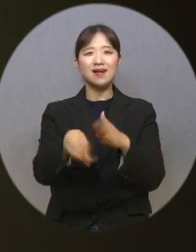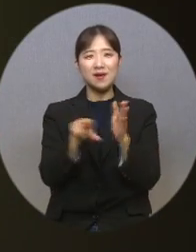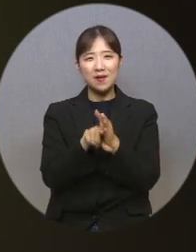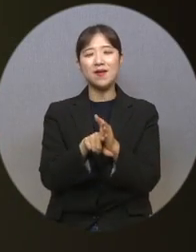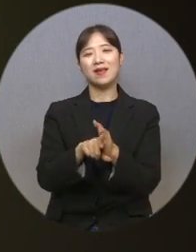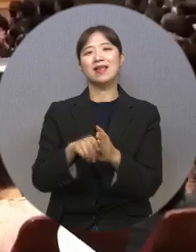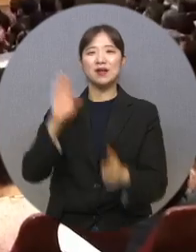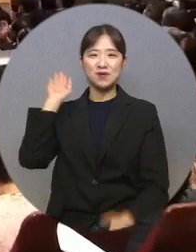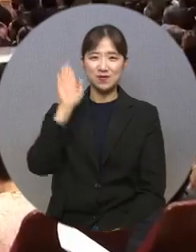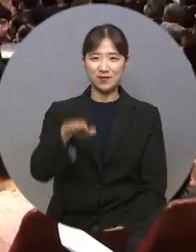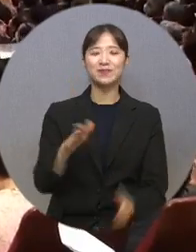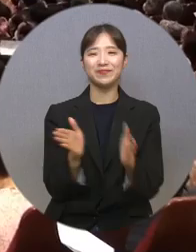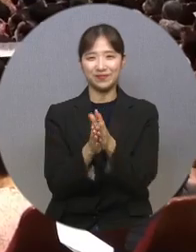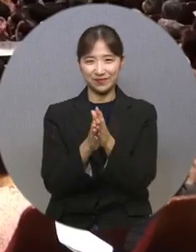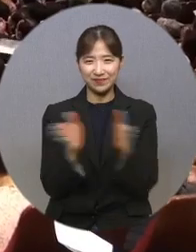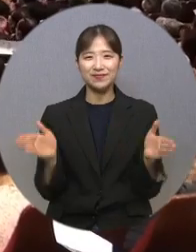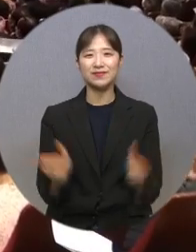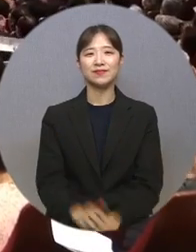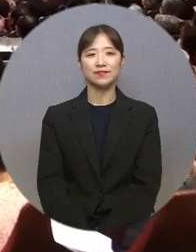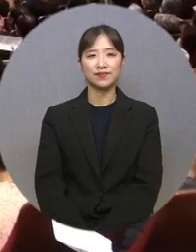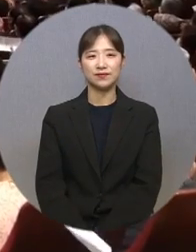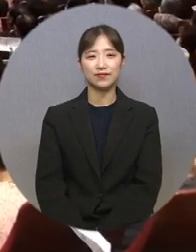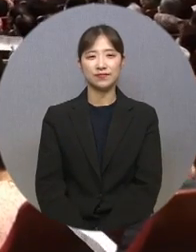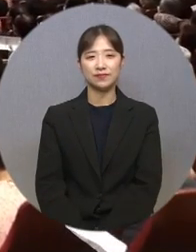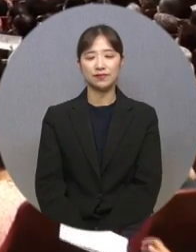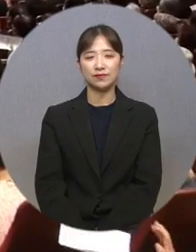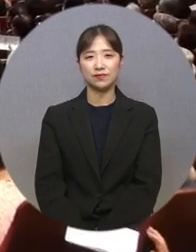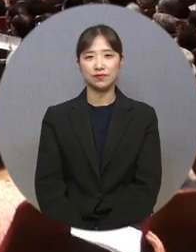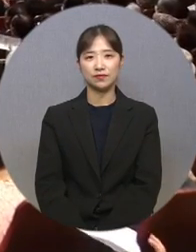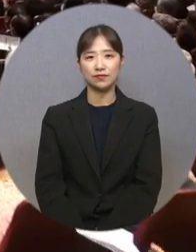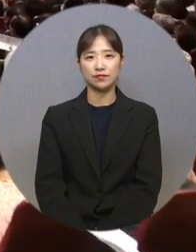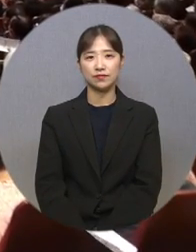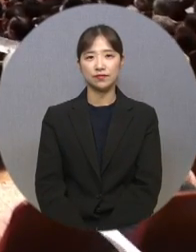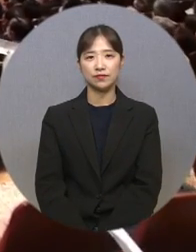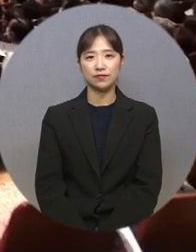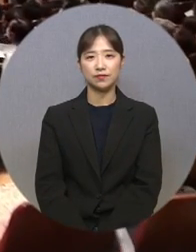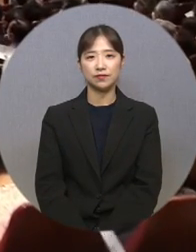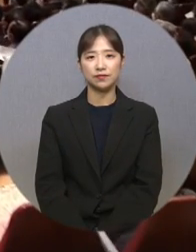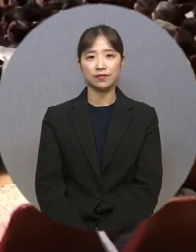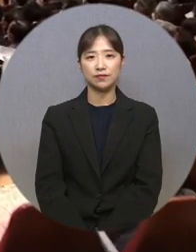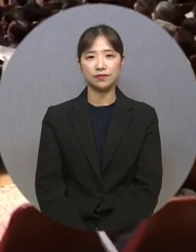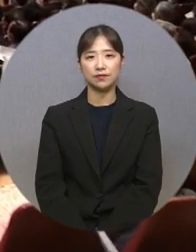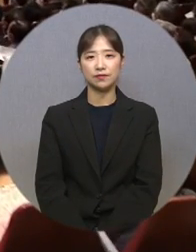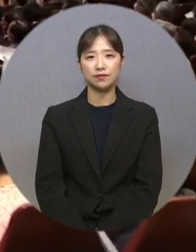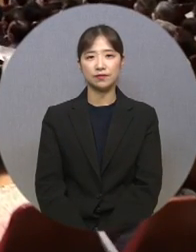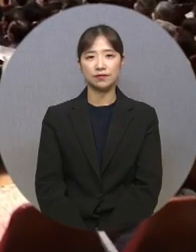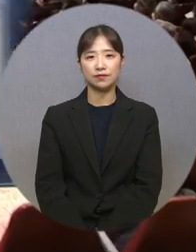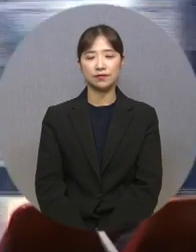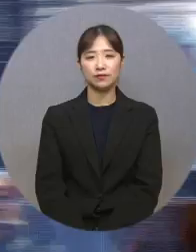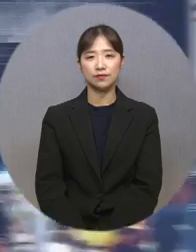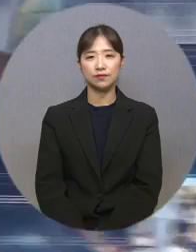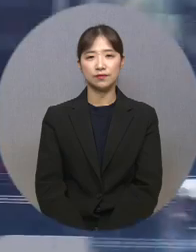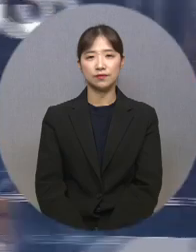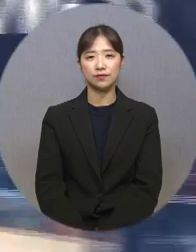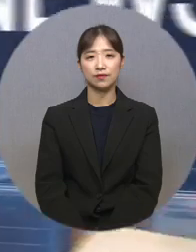외치며 힘찬 항해를 시작했습니다. 복지TV 경기방송 정우선입니다.